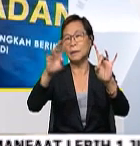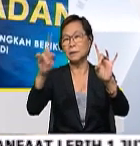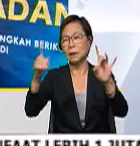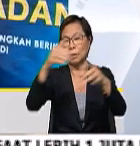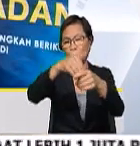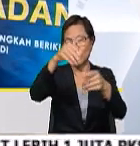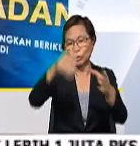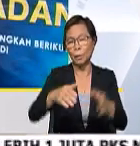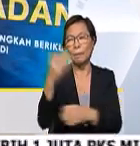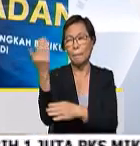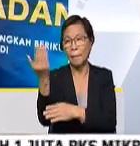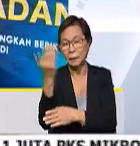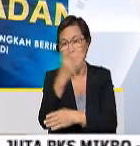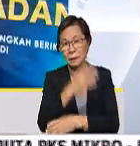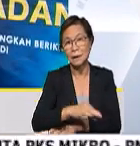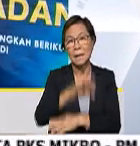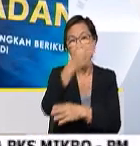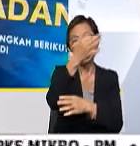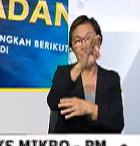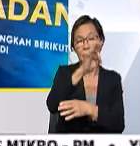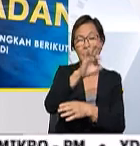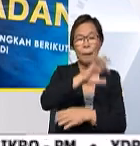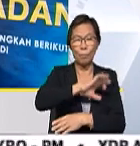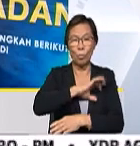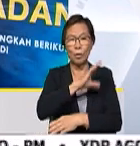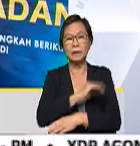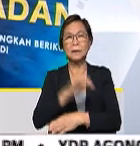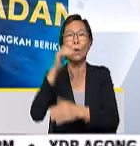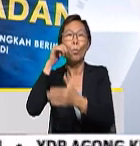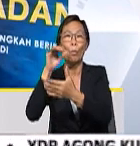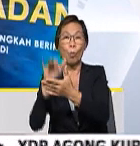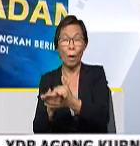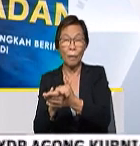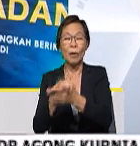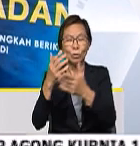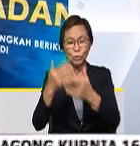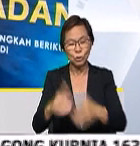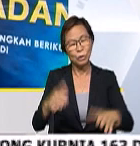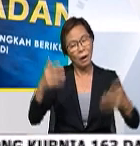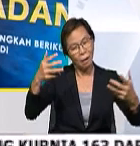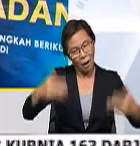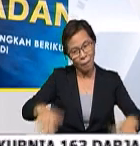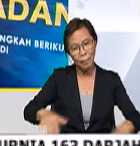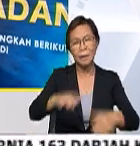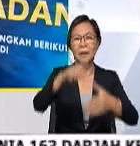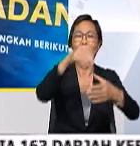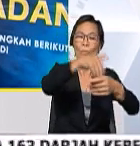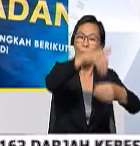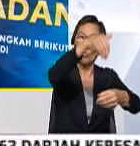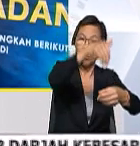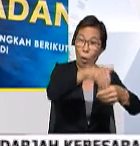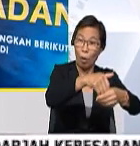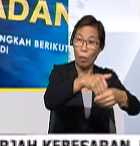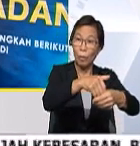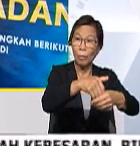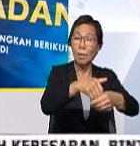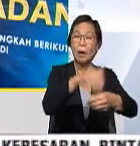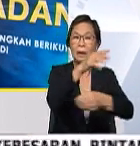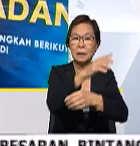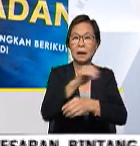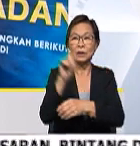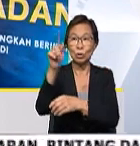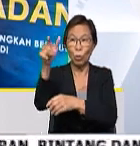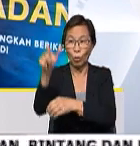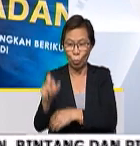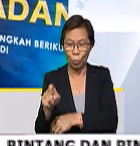8,641 pengundi biasa, 19 polis dan pasangan yang telah pun selesai melaksanakan tanggungjawab mereka serta